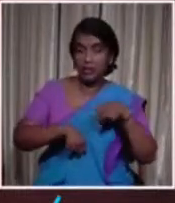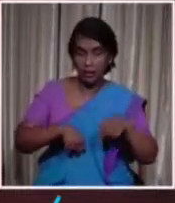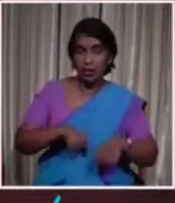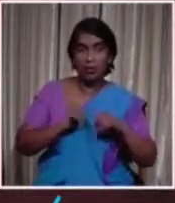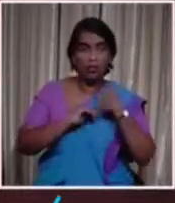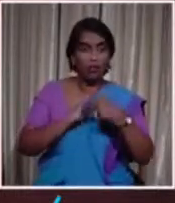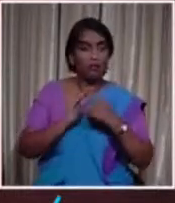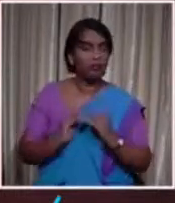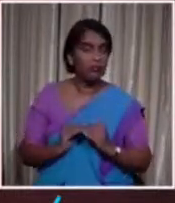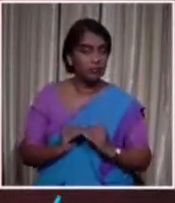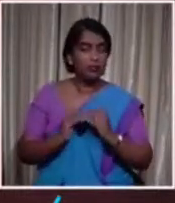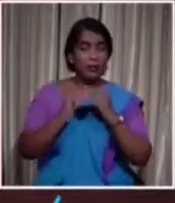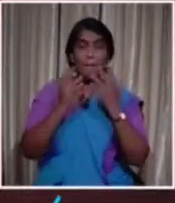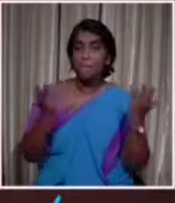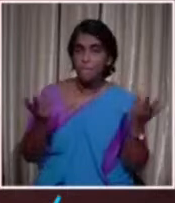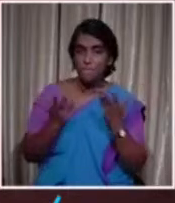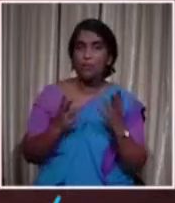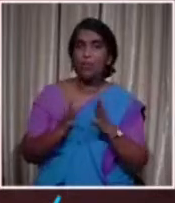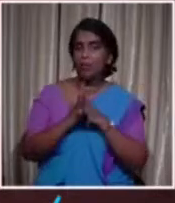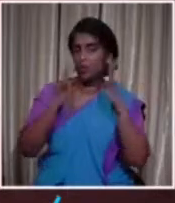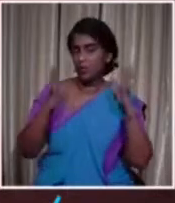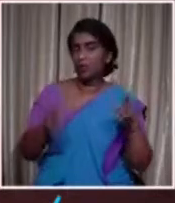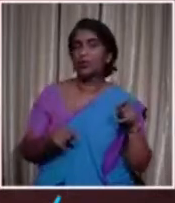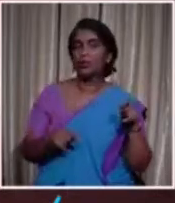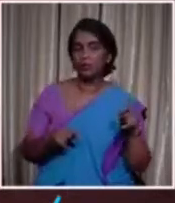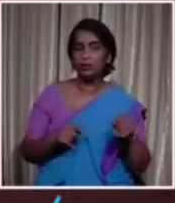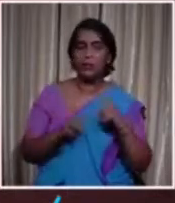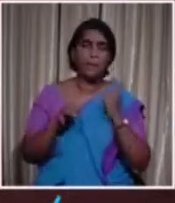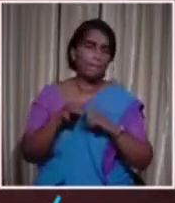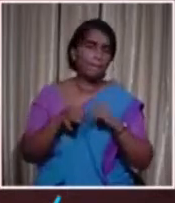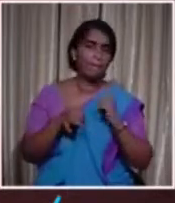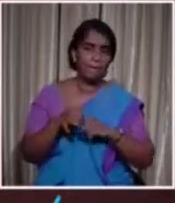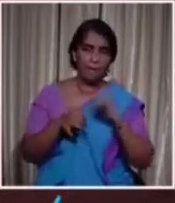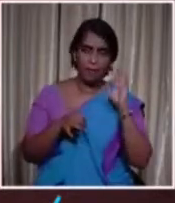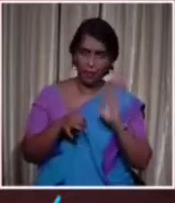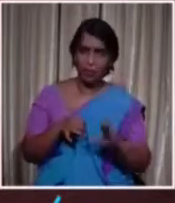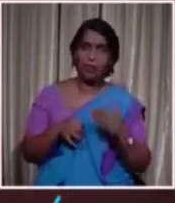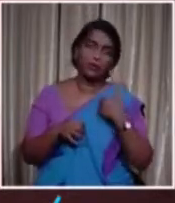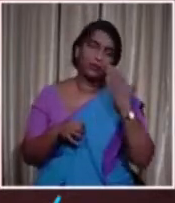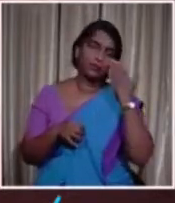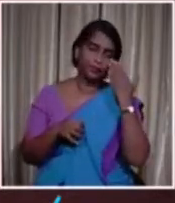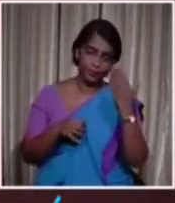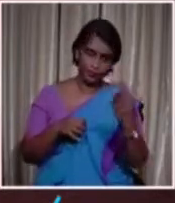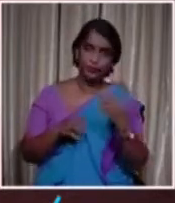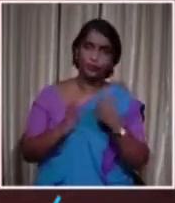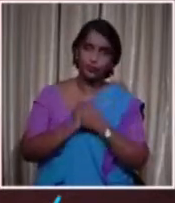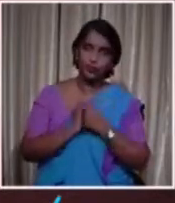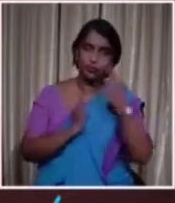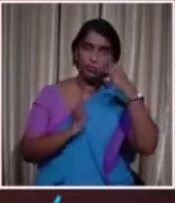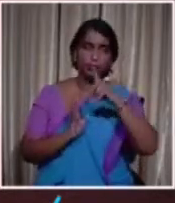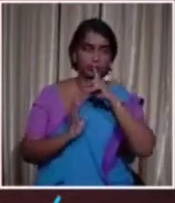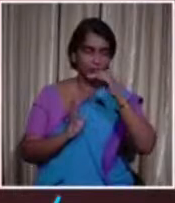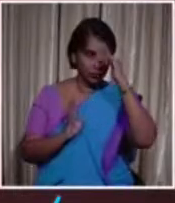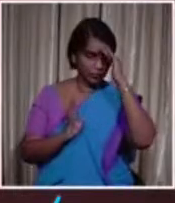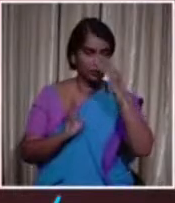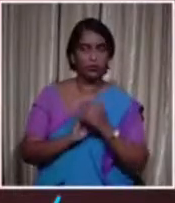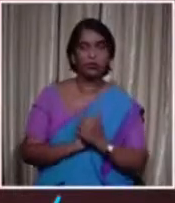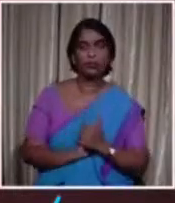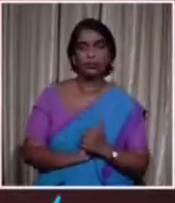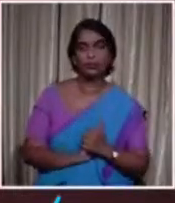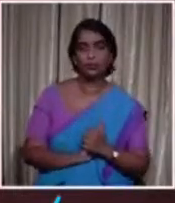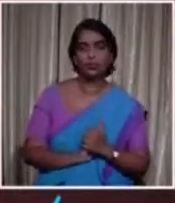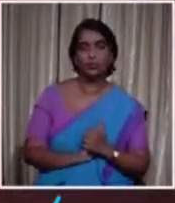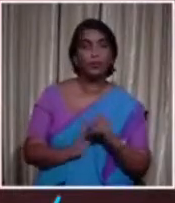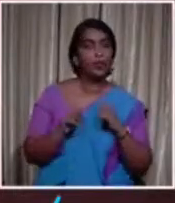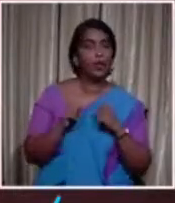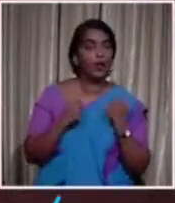ගොඩ දාගන්න අන්න ඒක ලොකු විශාල ප්‍රශ්නයක් බවට දකිනවා ගරු නියෝජක කතානායකතුමනි